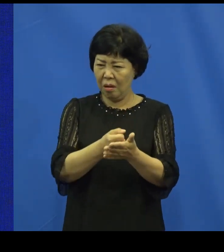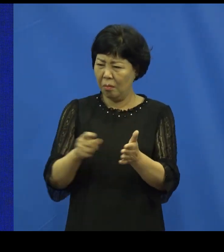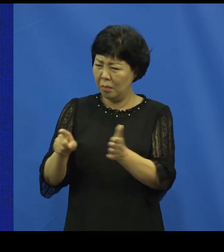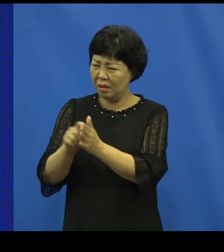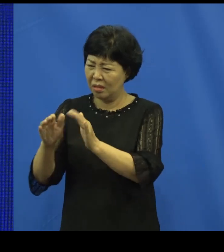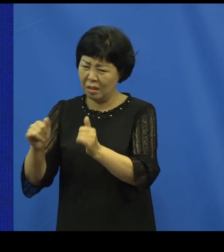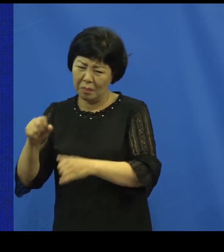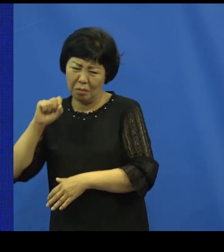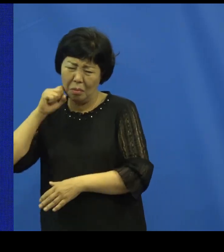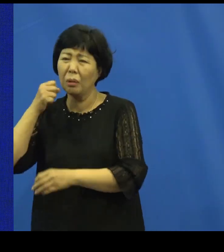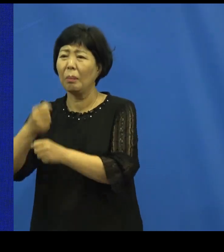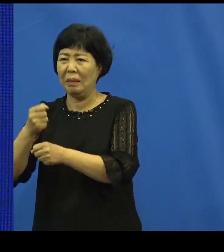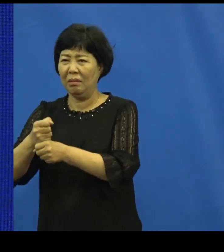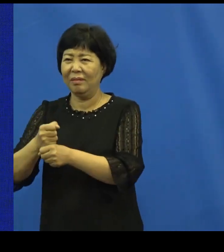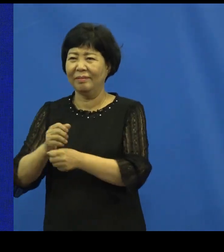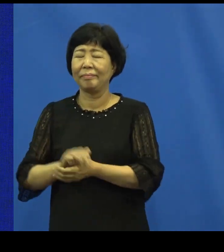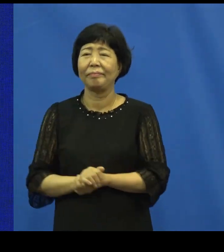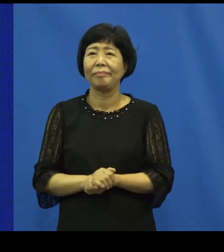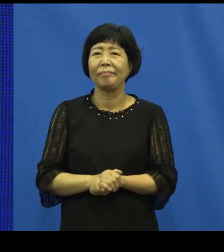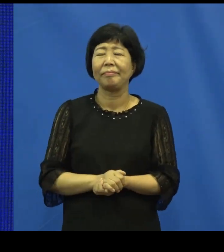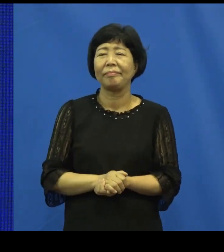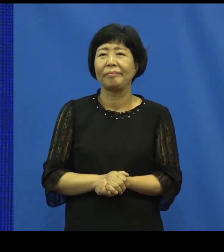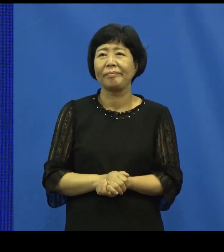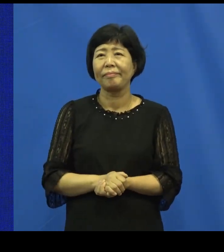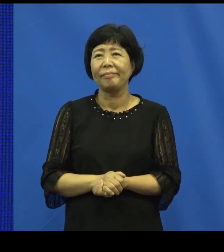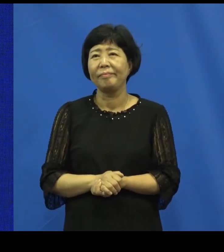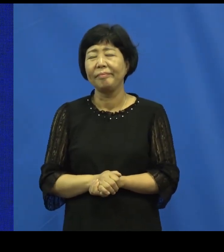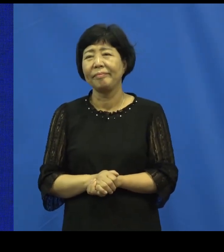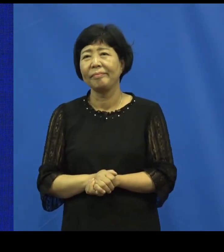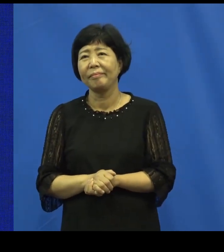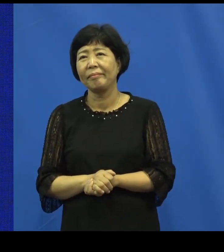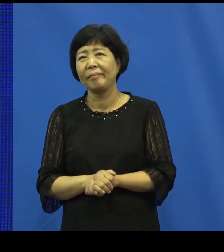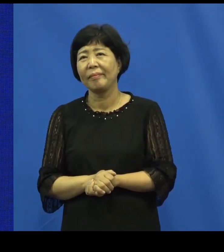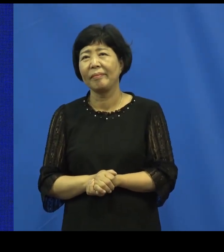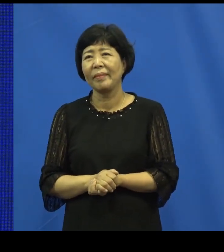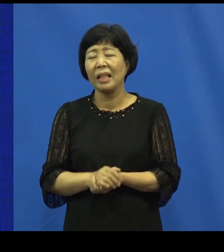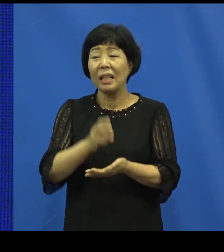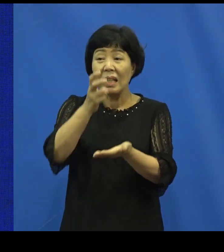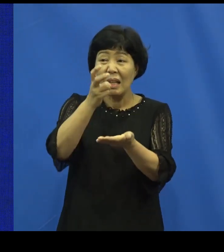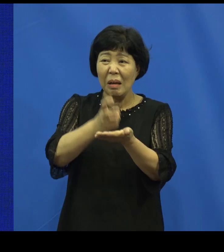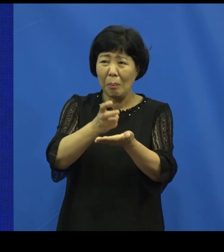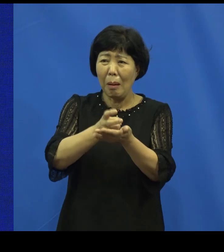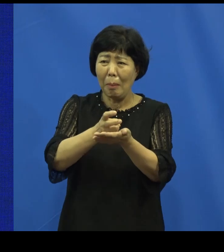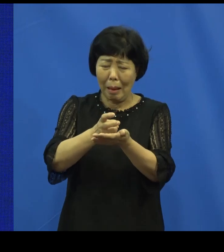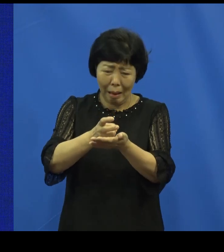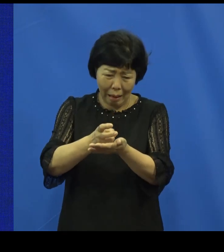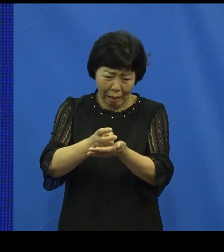여러분, 사람들이 만드는 이 덫에 걸려들면 그 순간부터 추락입니다. 모든 건 무너집니다.